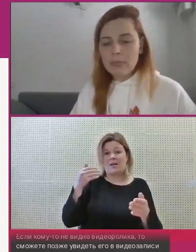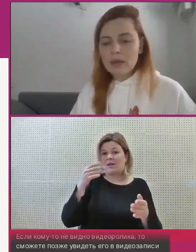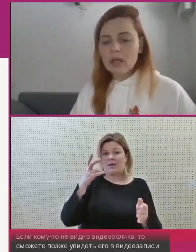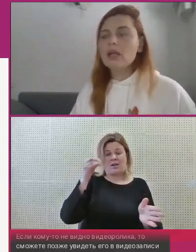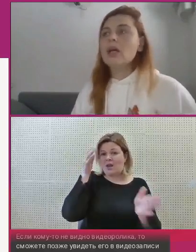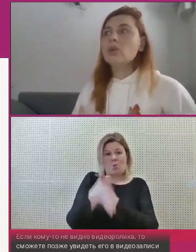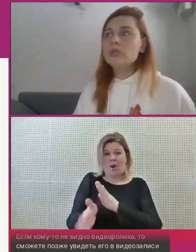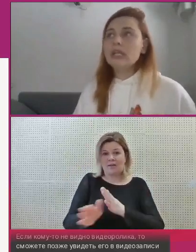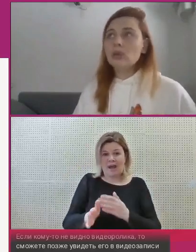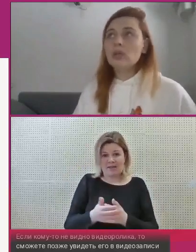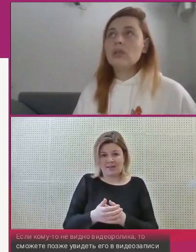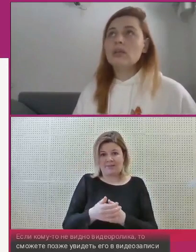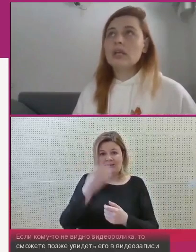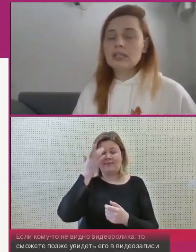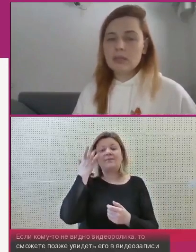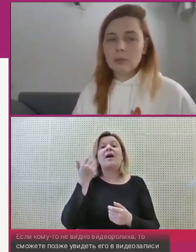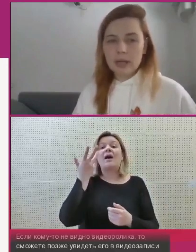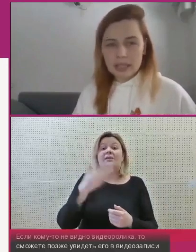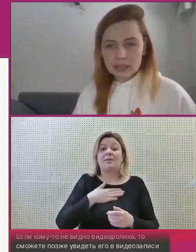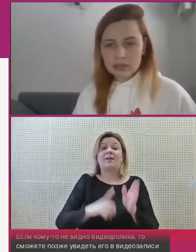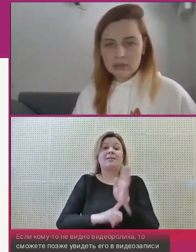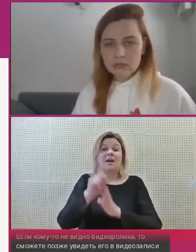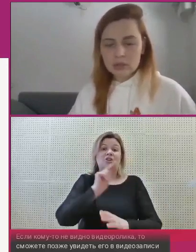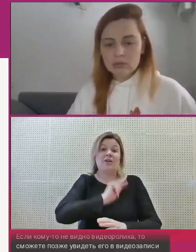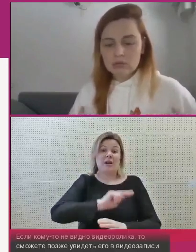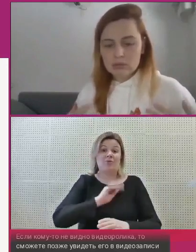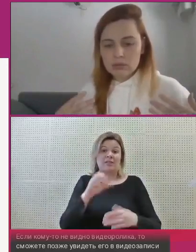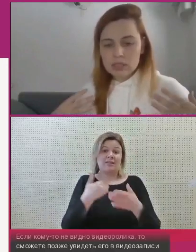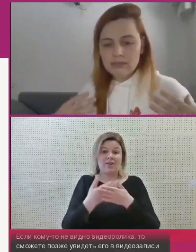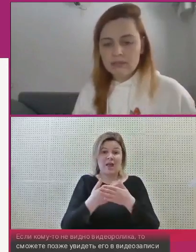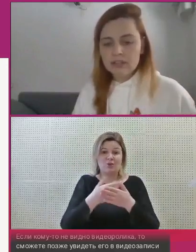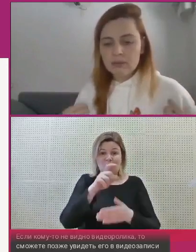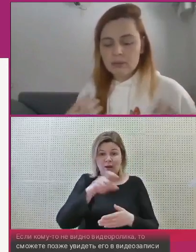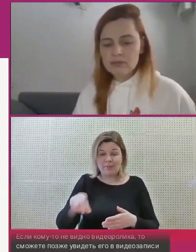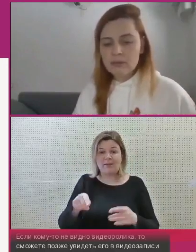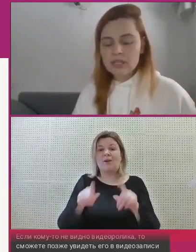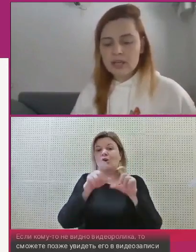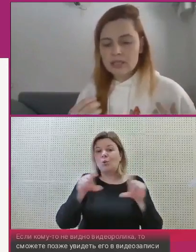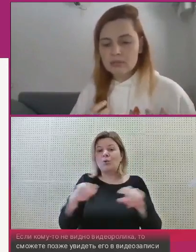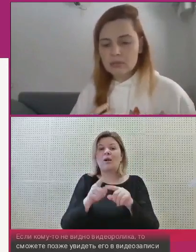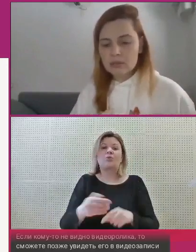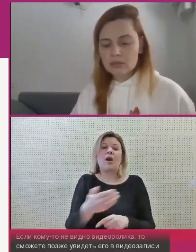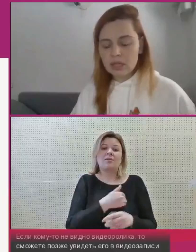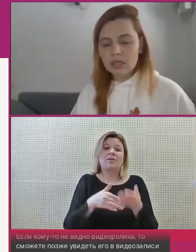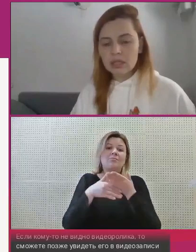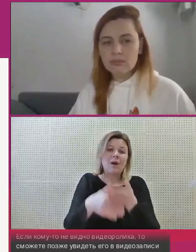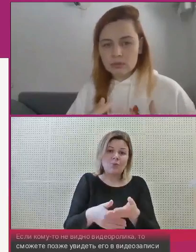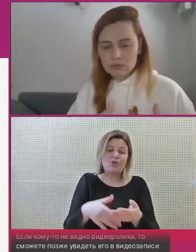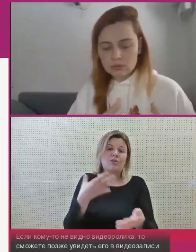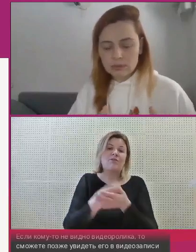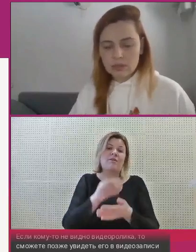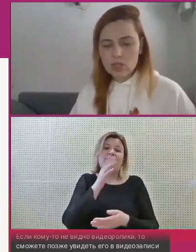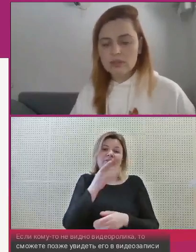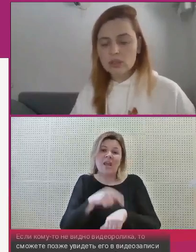есть люди, которые хотят помогать вот своим временем, своим знанием, да, это